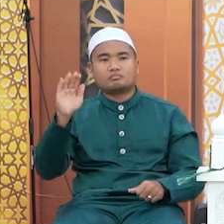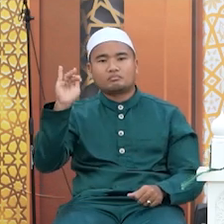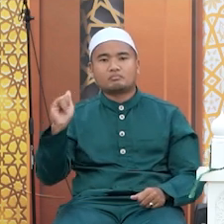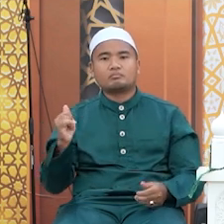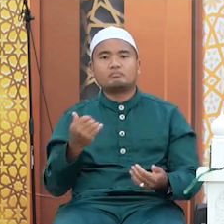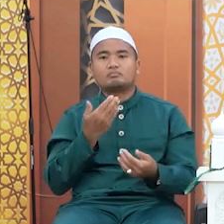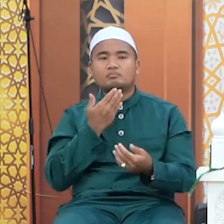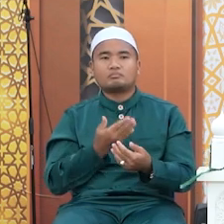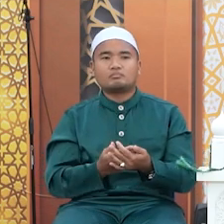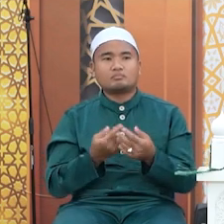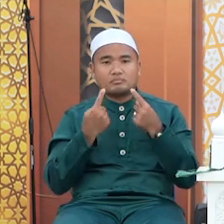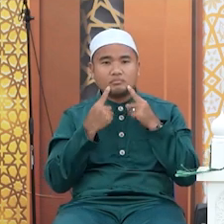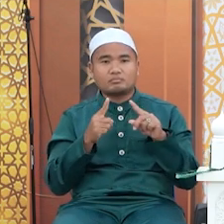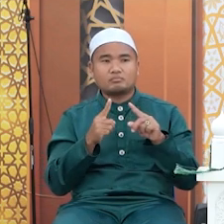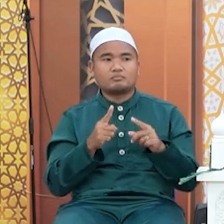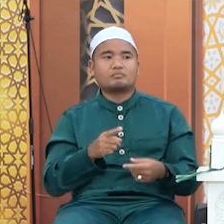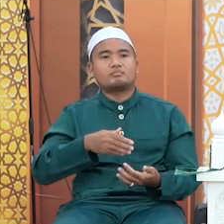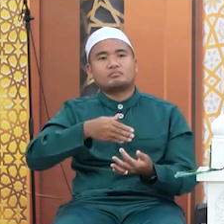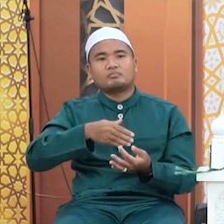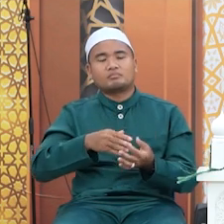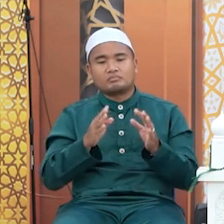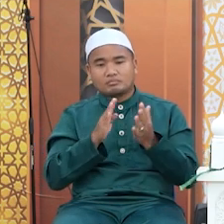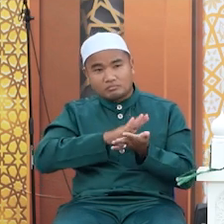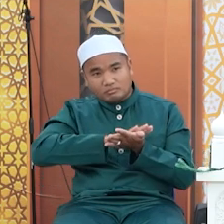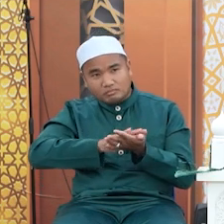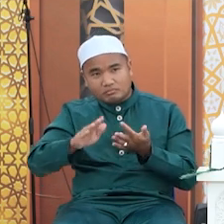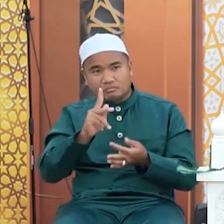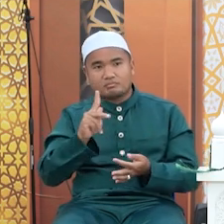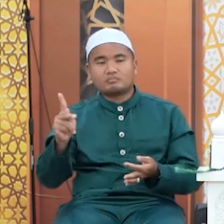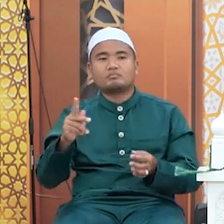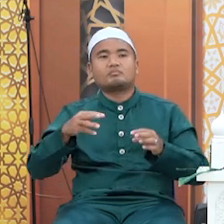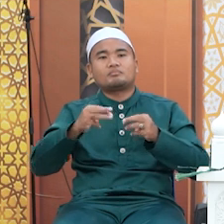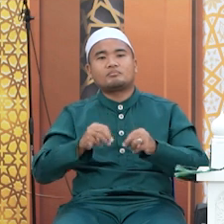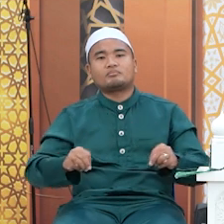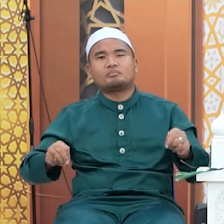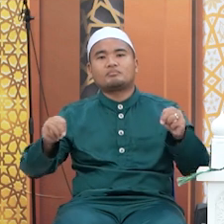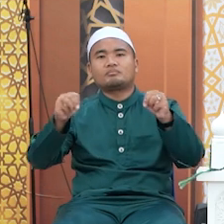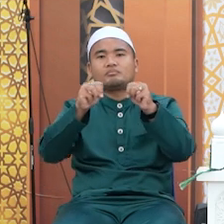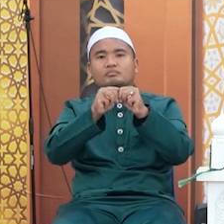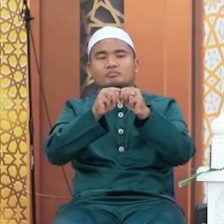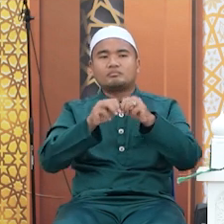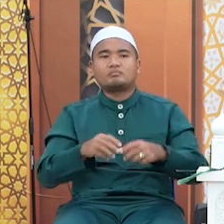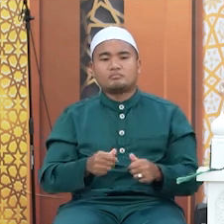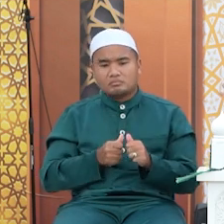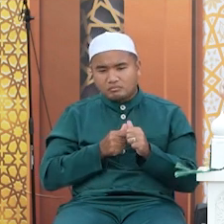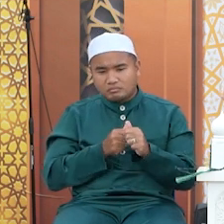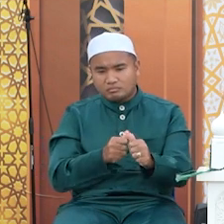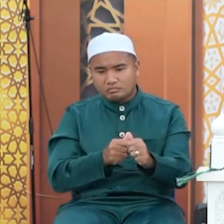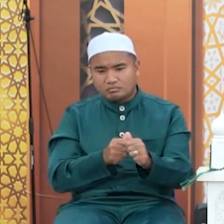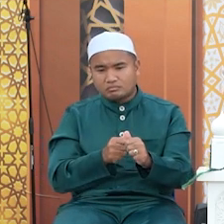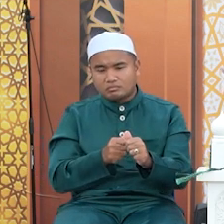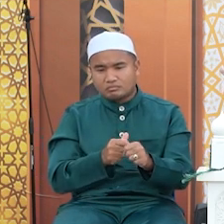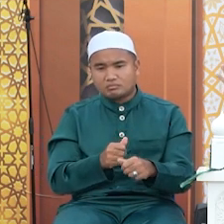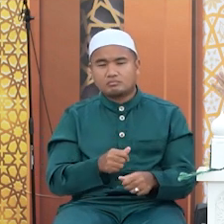bersih masjid. Apa makna? Mengikut kadar kemampuan seseorang. Dia